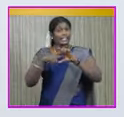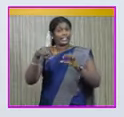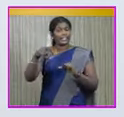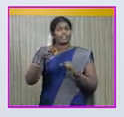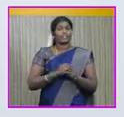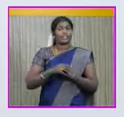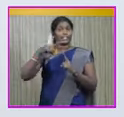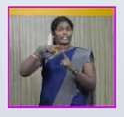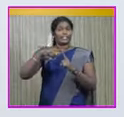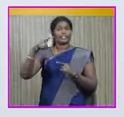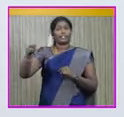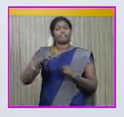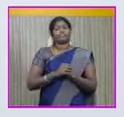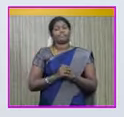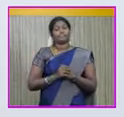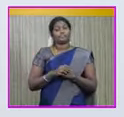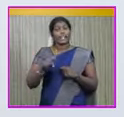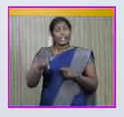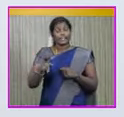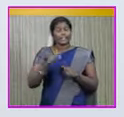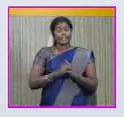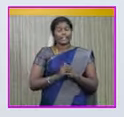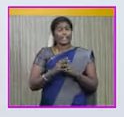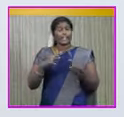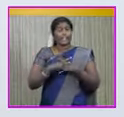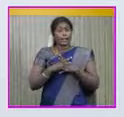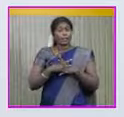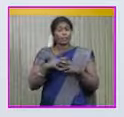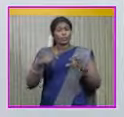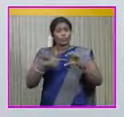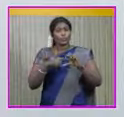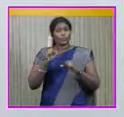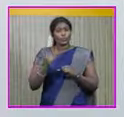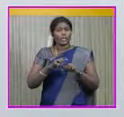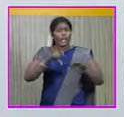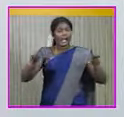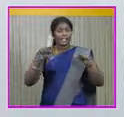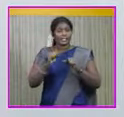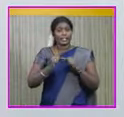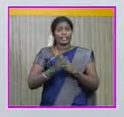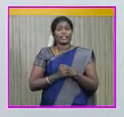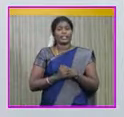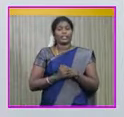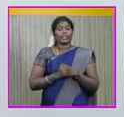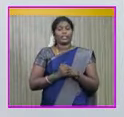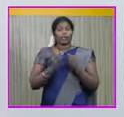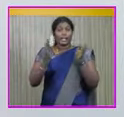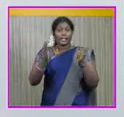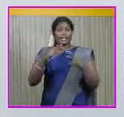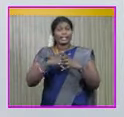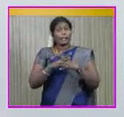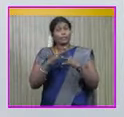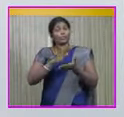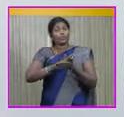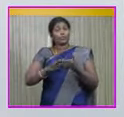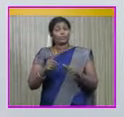WET. இதில் WE என்ற அளவு அப்படின்றது WH-உம்